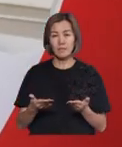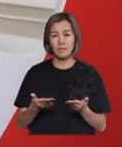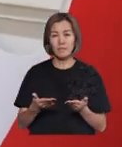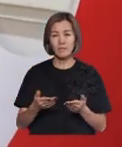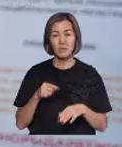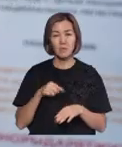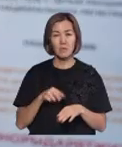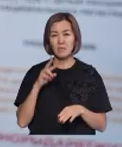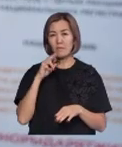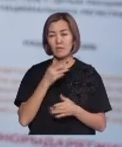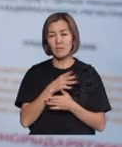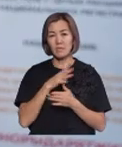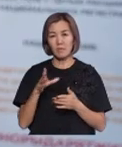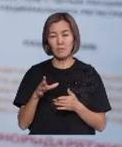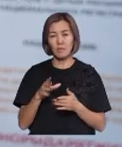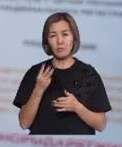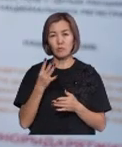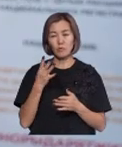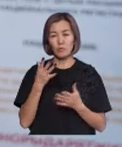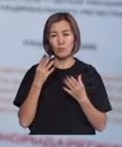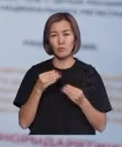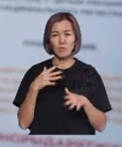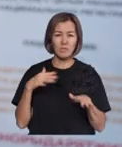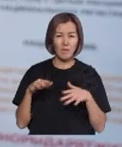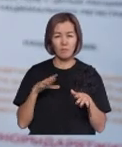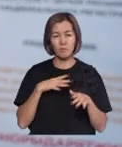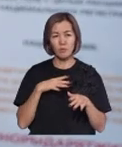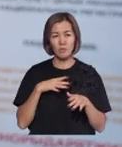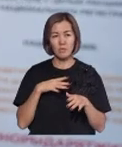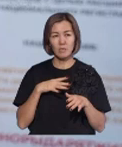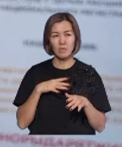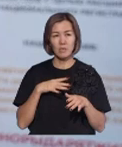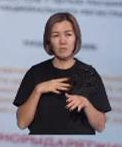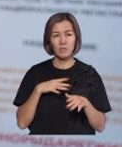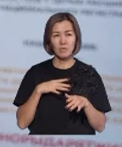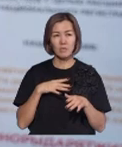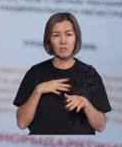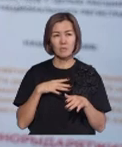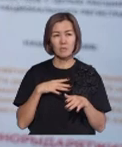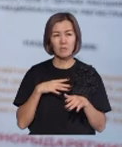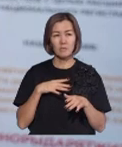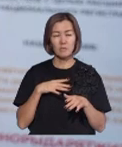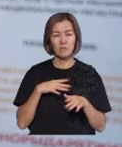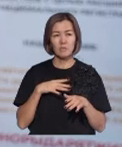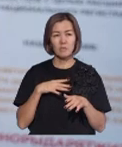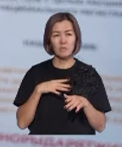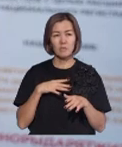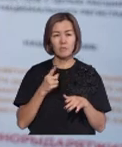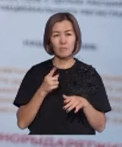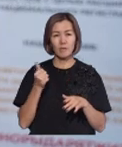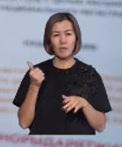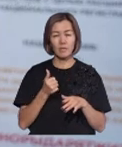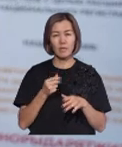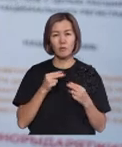әсер болған жоқ, кішкене бір 3-4 күнде слабость болды. Слабость болды, болды. Сонымен президенттен